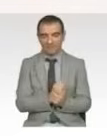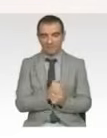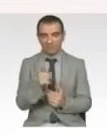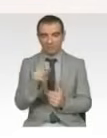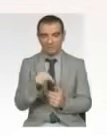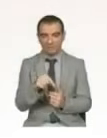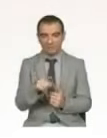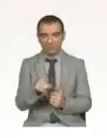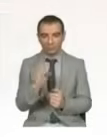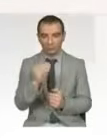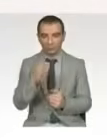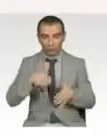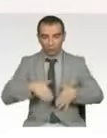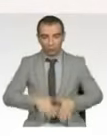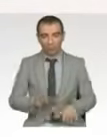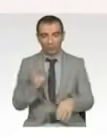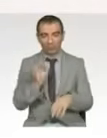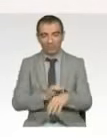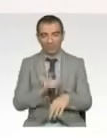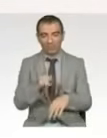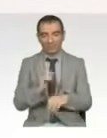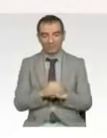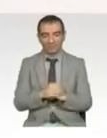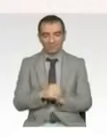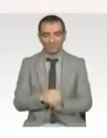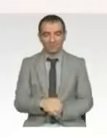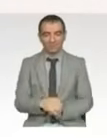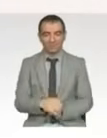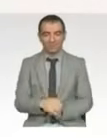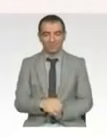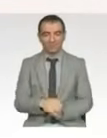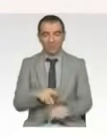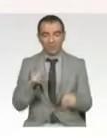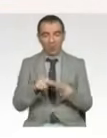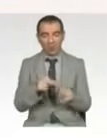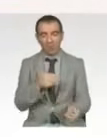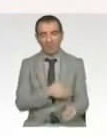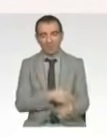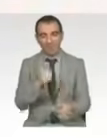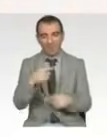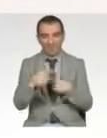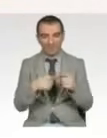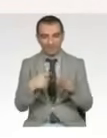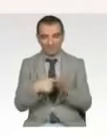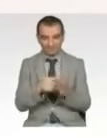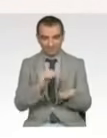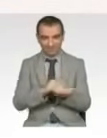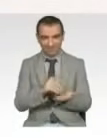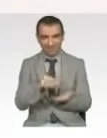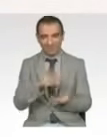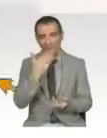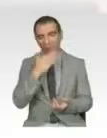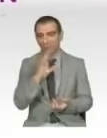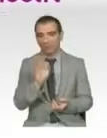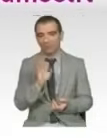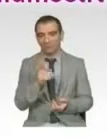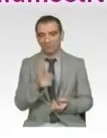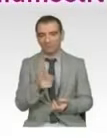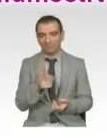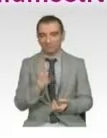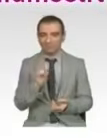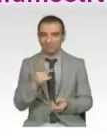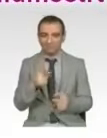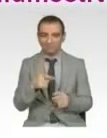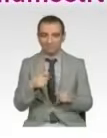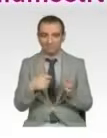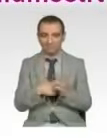sizin çocuk inşallah doğduğu zaman şimdi Kongo'dan akraba isimleri mi verilecek? Yok yani zaten bir sadece Kasongo